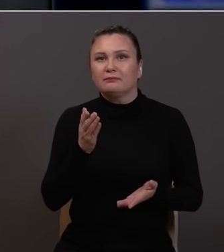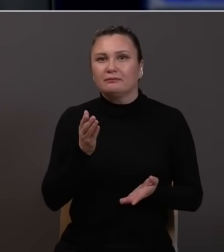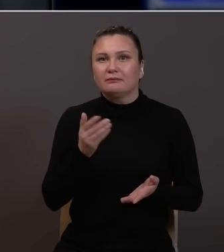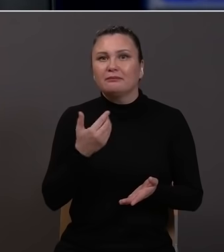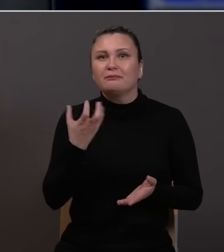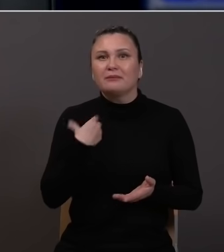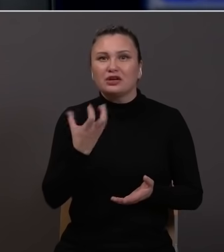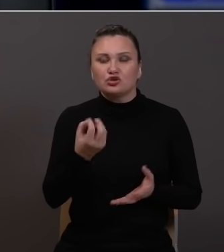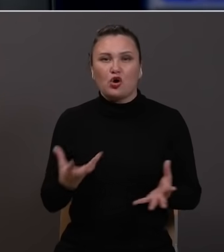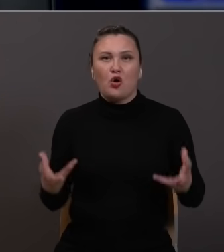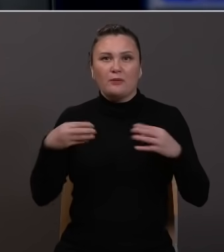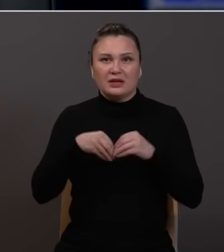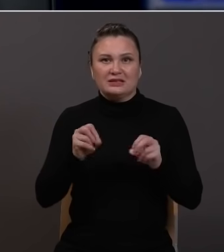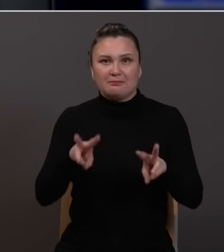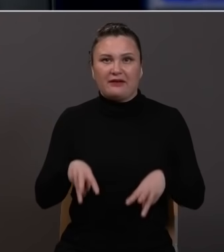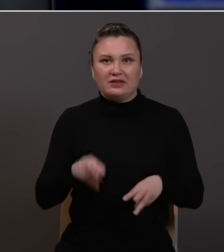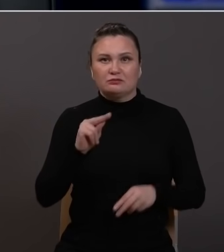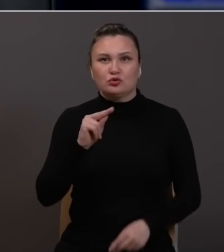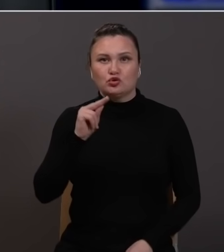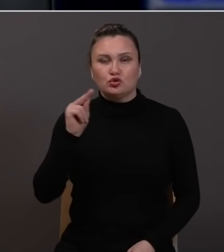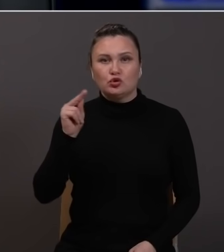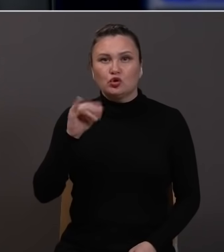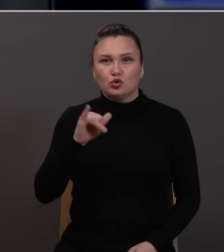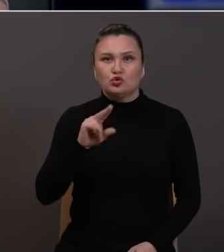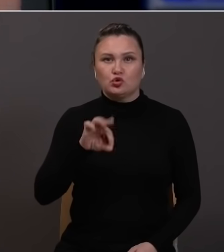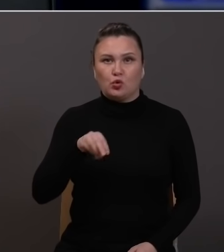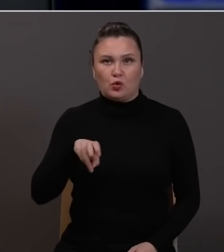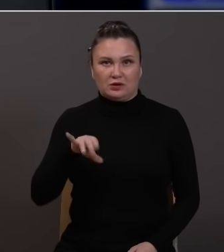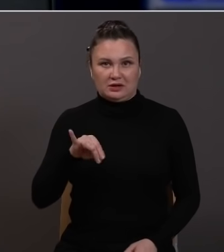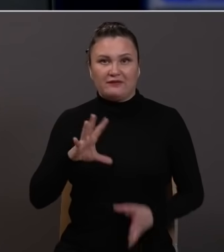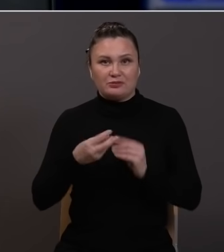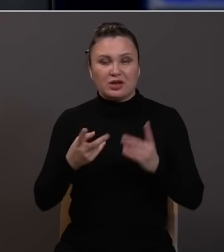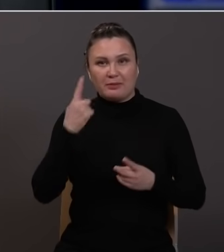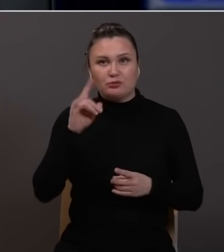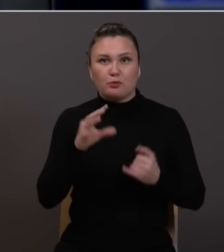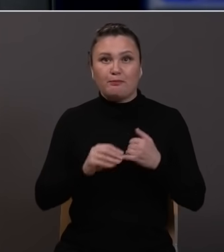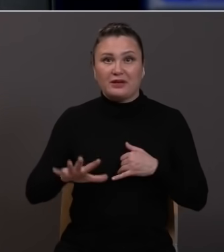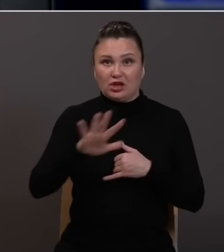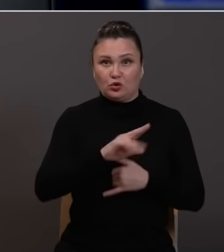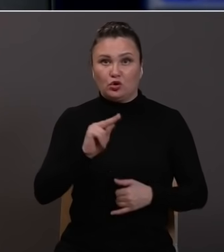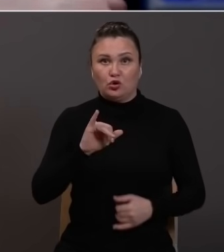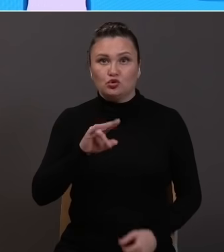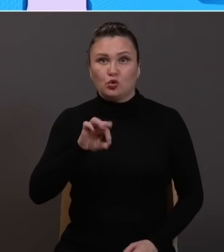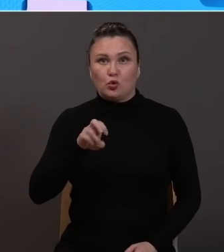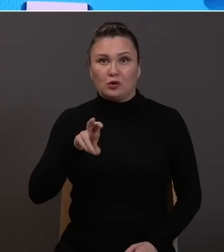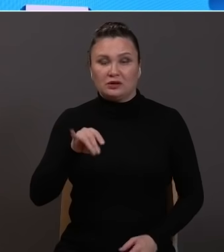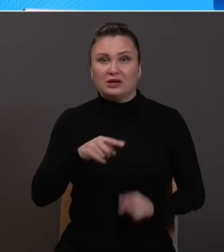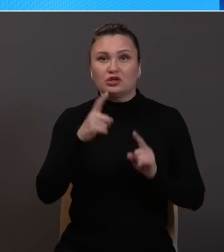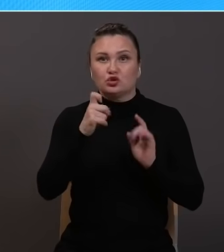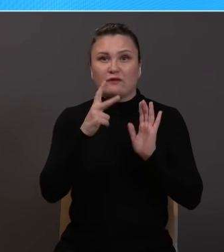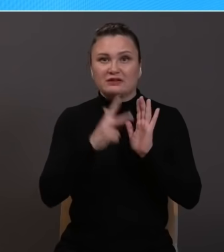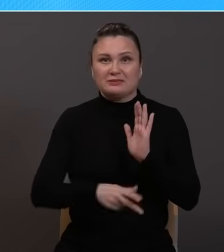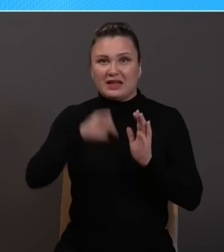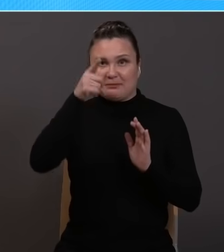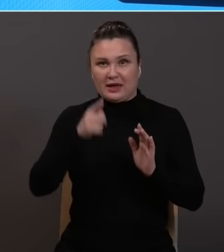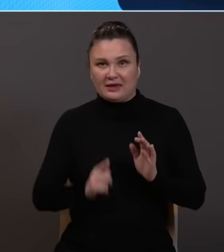есть мы еще объединились сейчас с правительством Чукотки, и вообще нужно понимать, что по территории Чукотки проходит 180-й меридиан, который